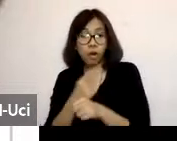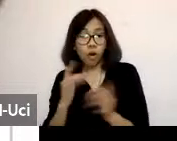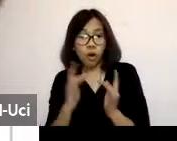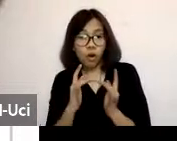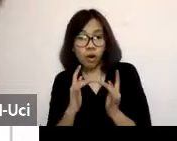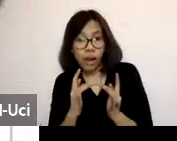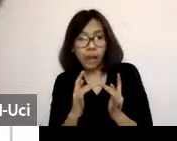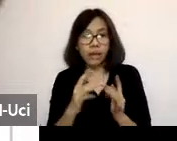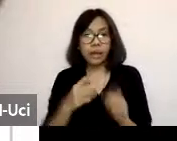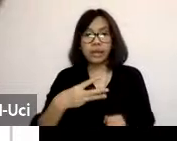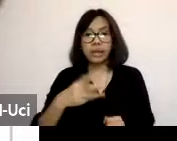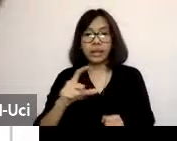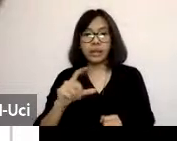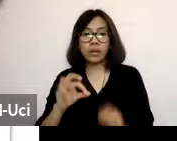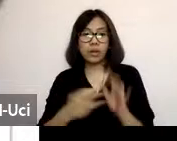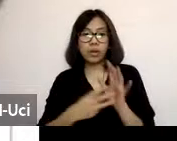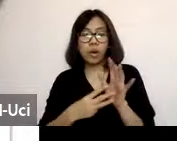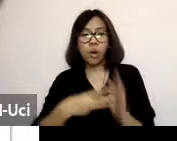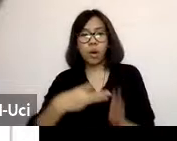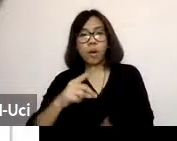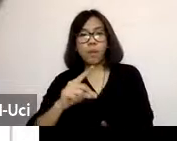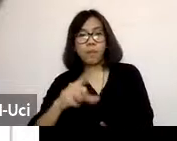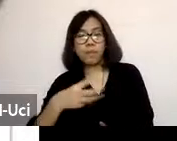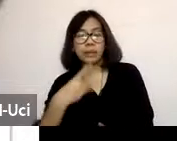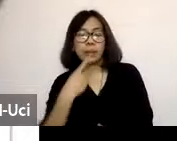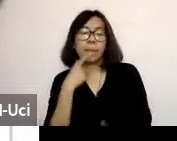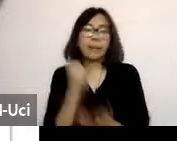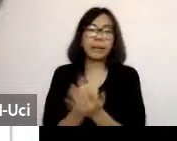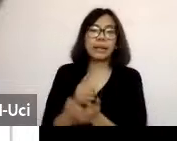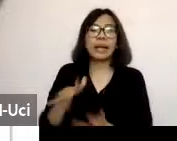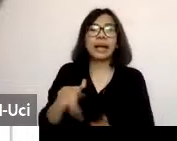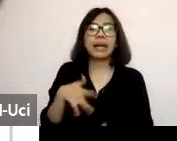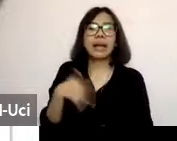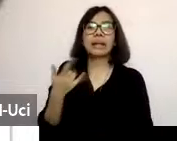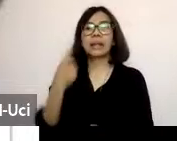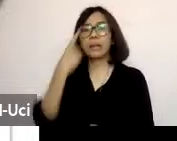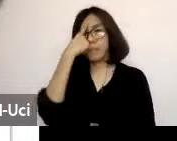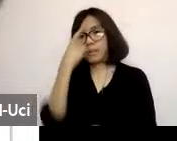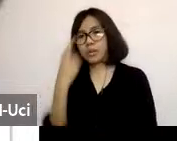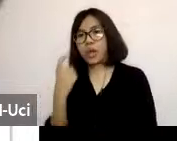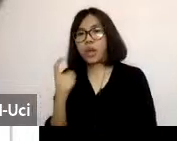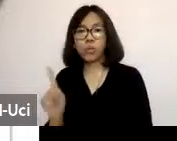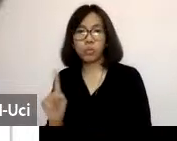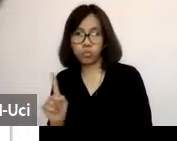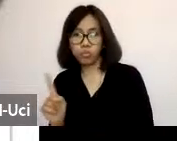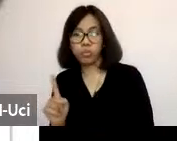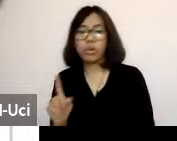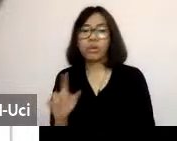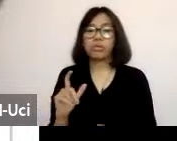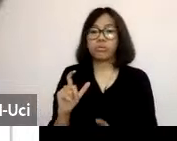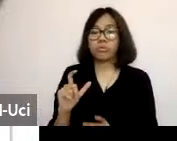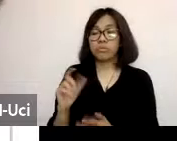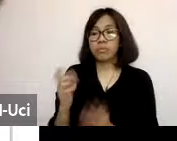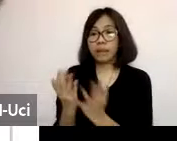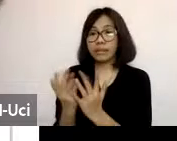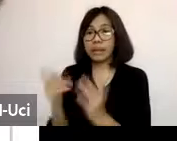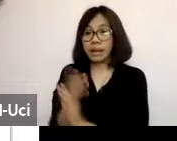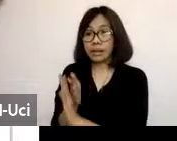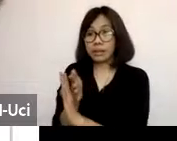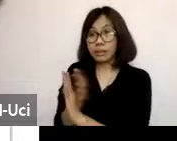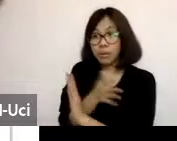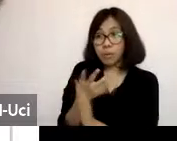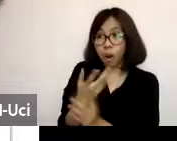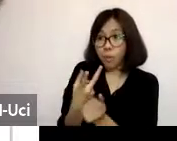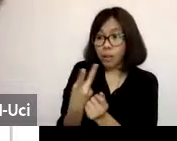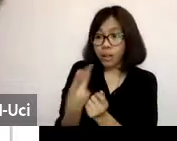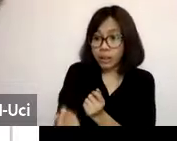umum pondasinya adalah kepercayaan jadi ketika masyarakat apa sebelum membeli ataupun